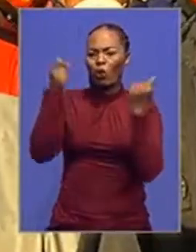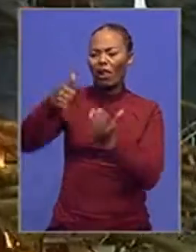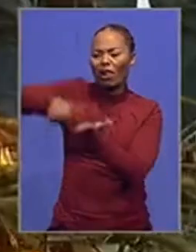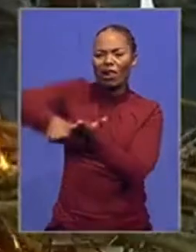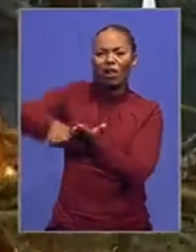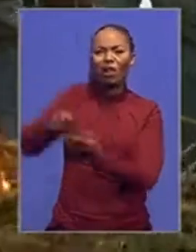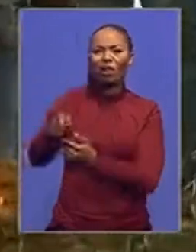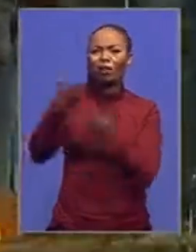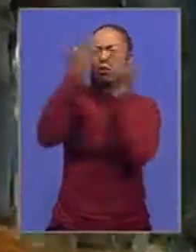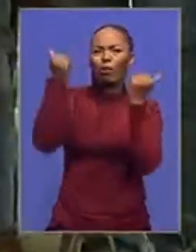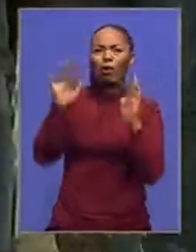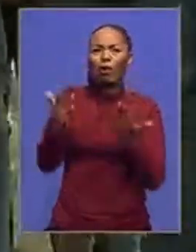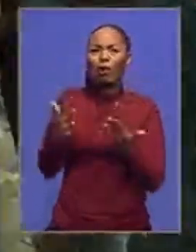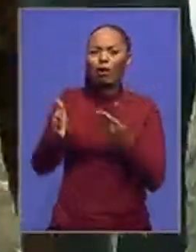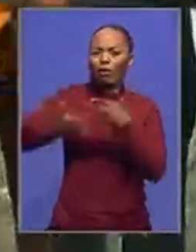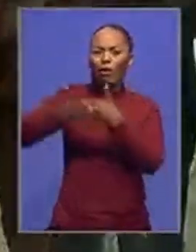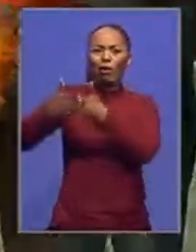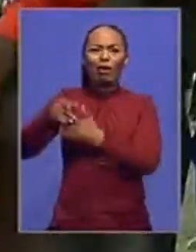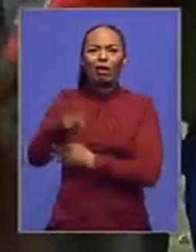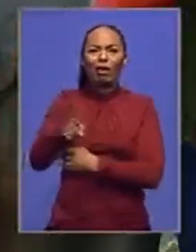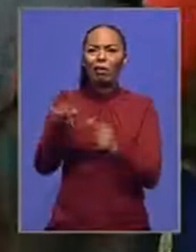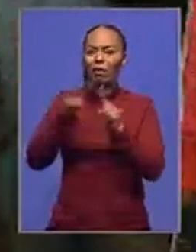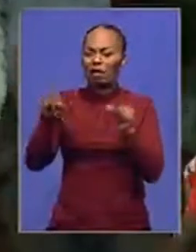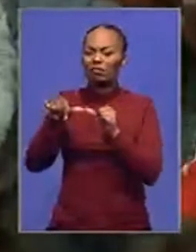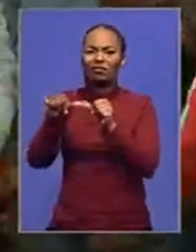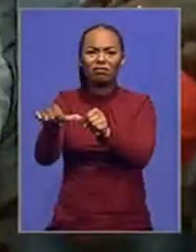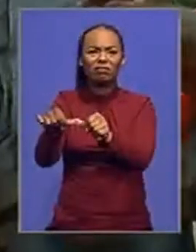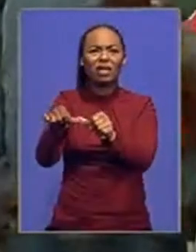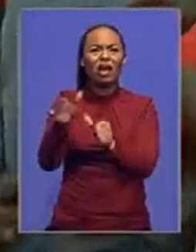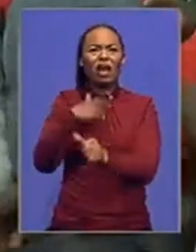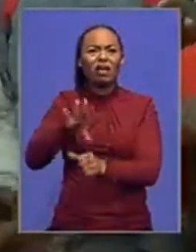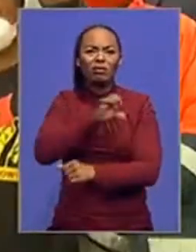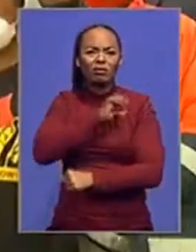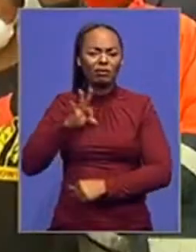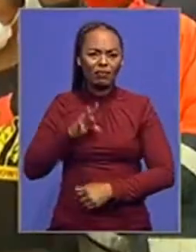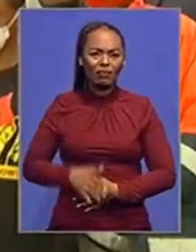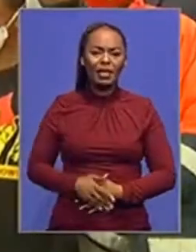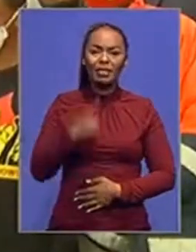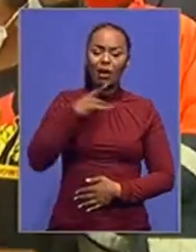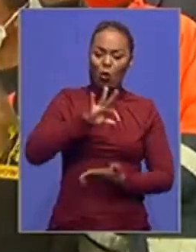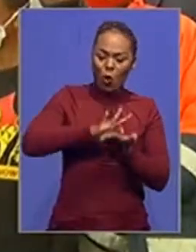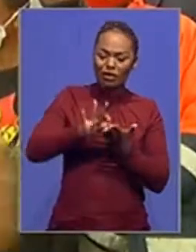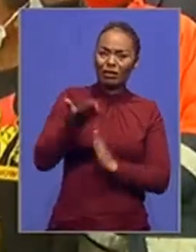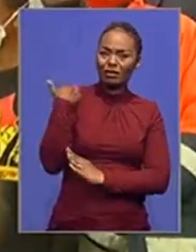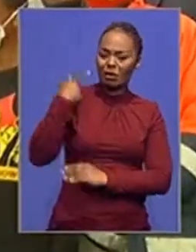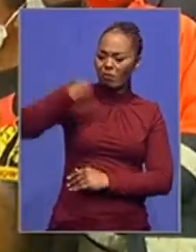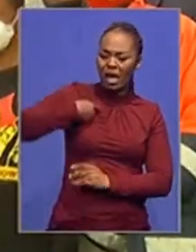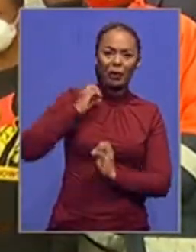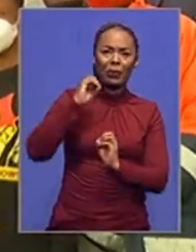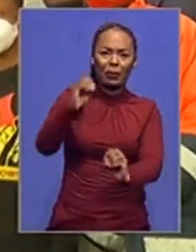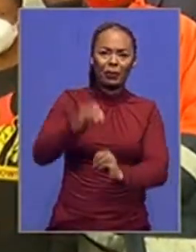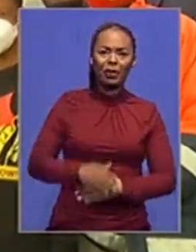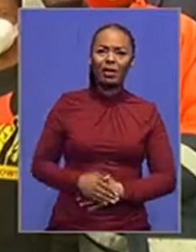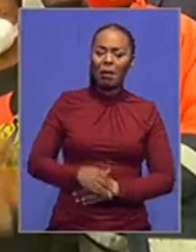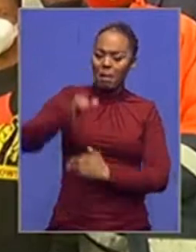bereka ba ikuela go bathapi go duela megolo ya bona e saletseng kwa morago ka ona ge kopa dituelo tsa ona tsa di sebediseng